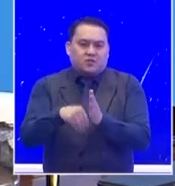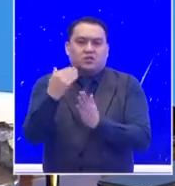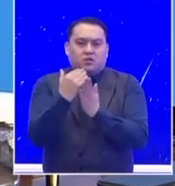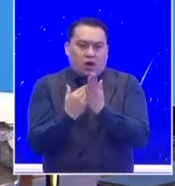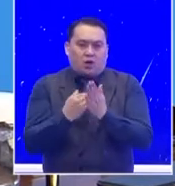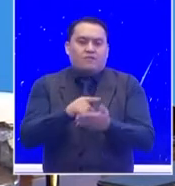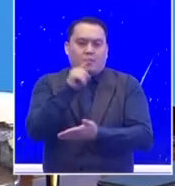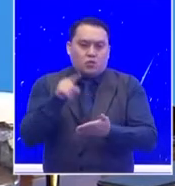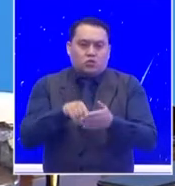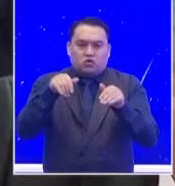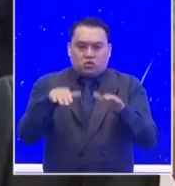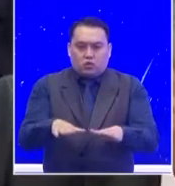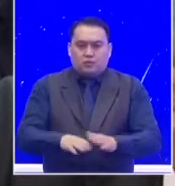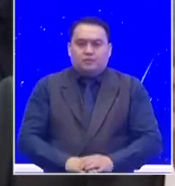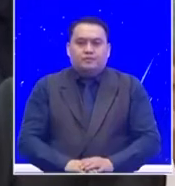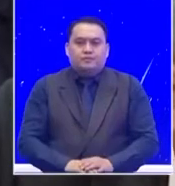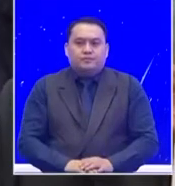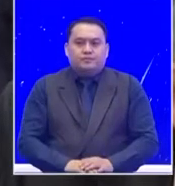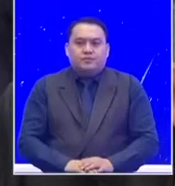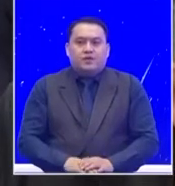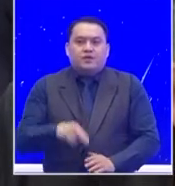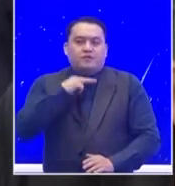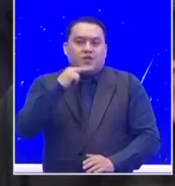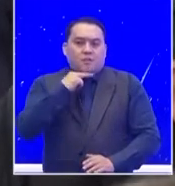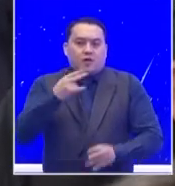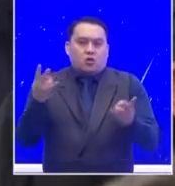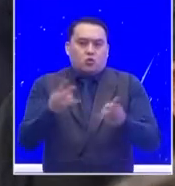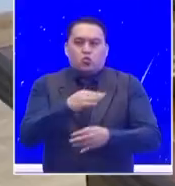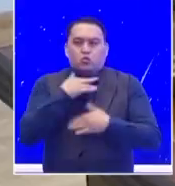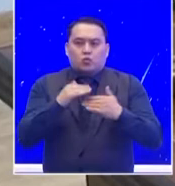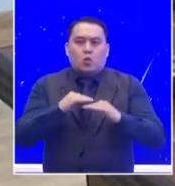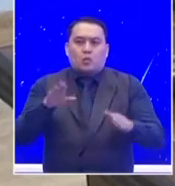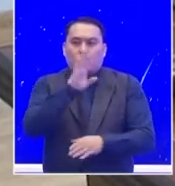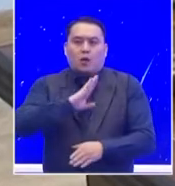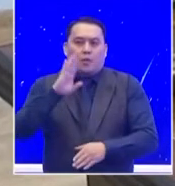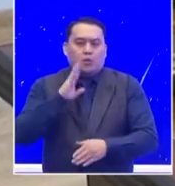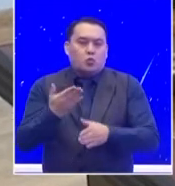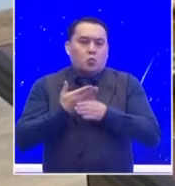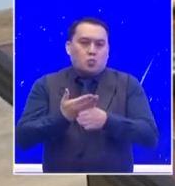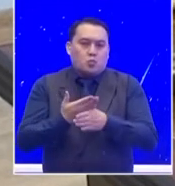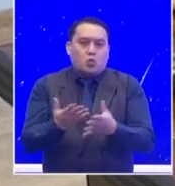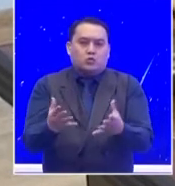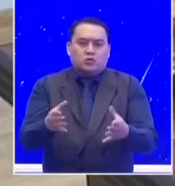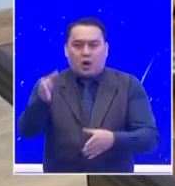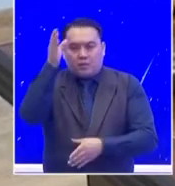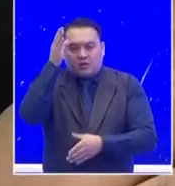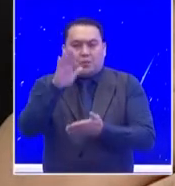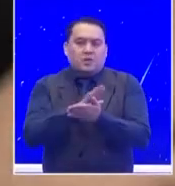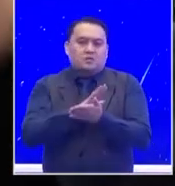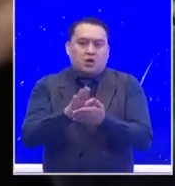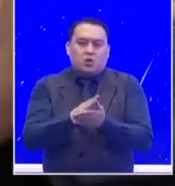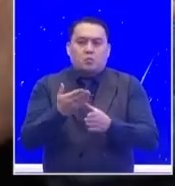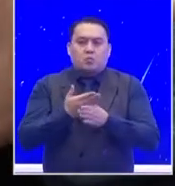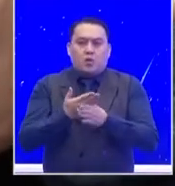вопрос будет решен. Не остались без внимания и нужды многодетных матерей. Оказать помощь в получении образовательного гранта,